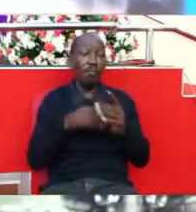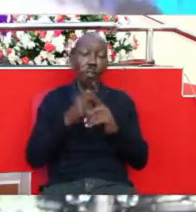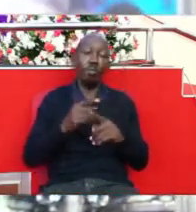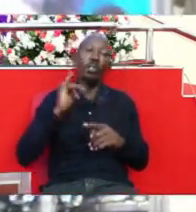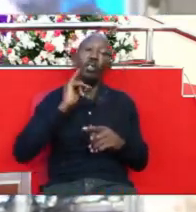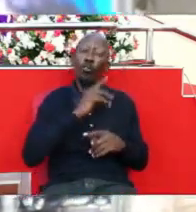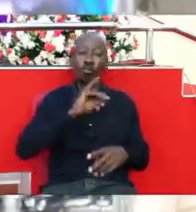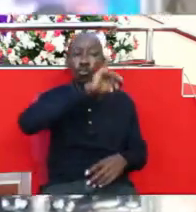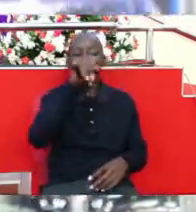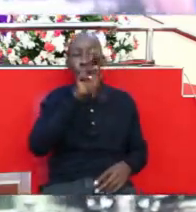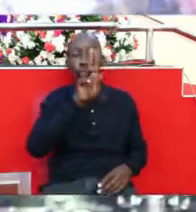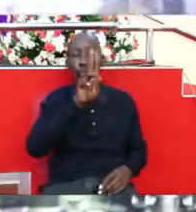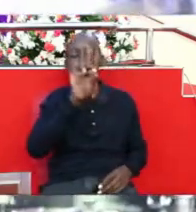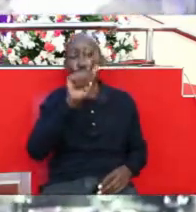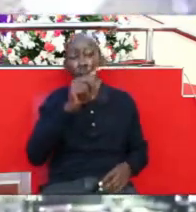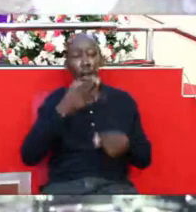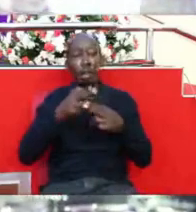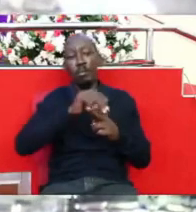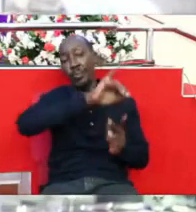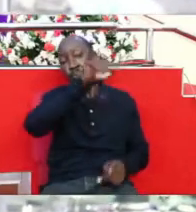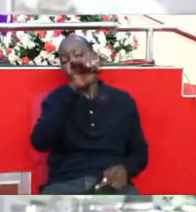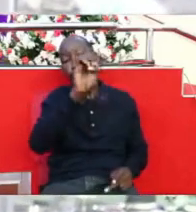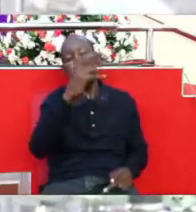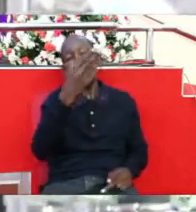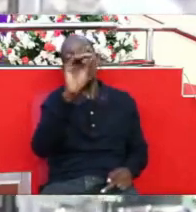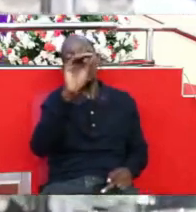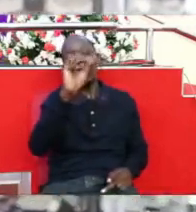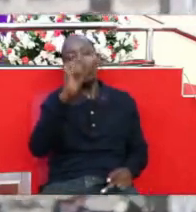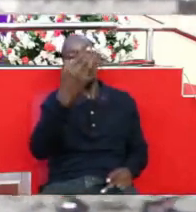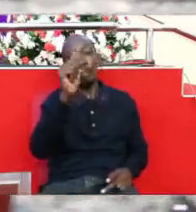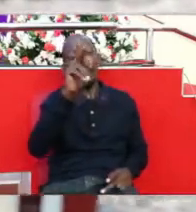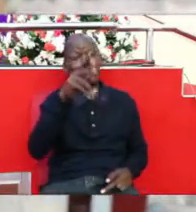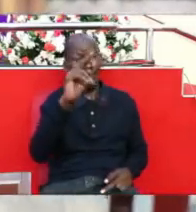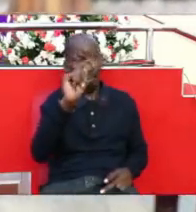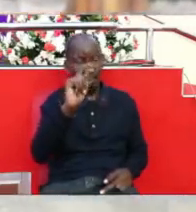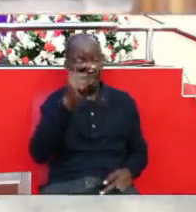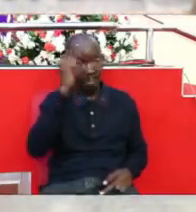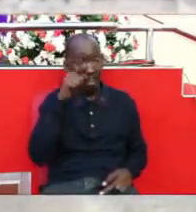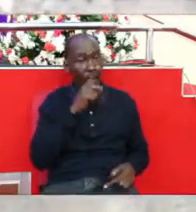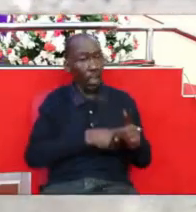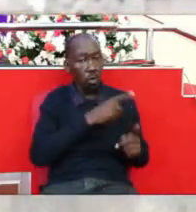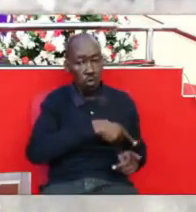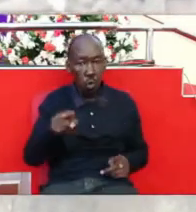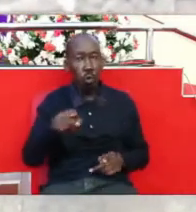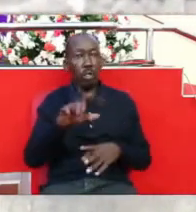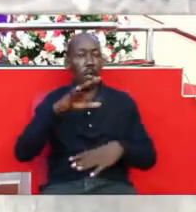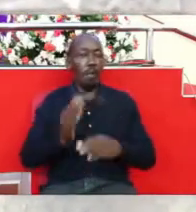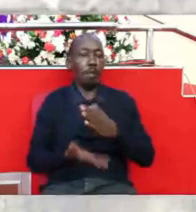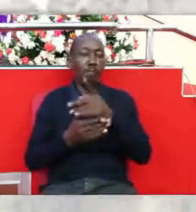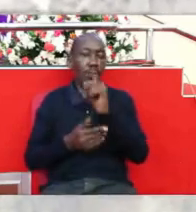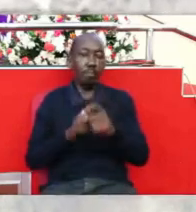akaomba msaidizi kutoka kwa mfalme wa Yuda kwa jina Jehoshaphat. And when he went for that help, na walipoendea msaada